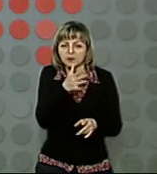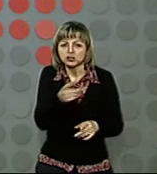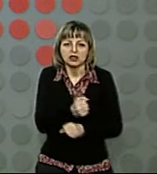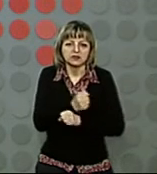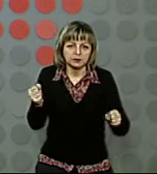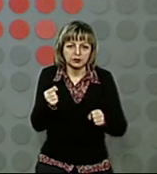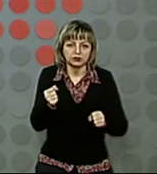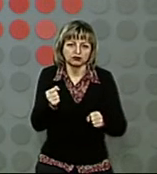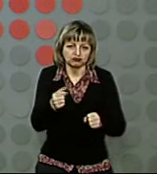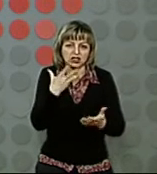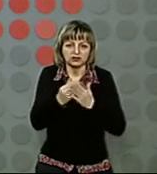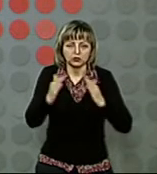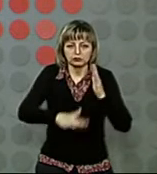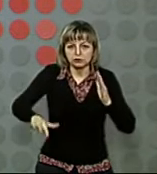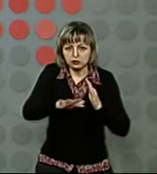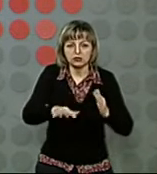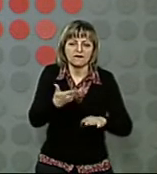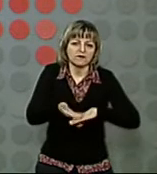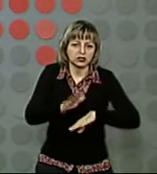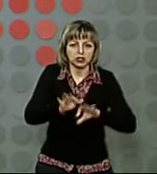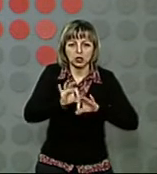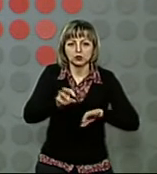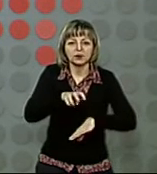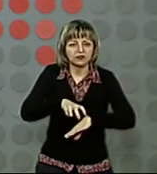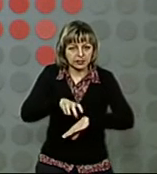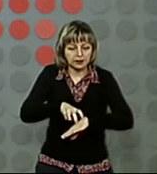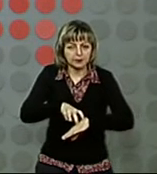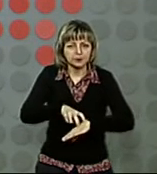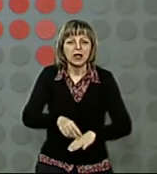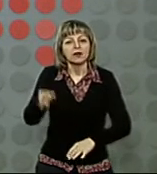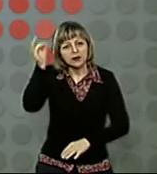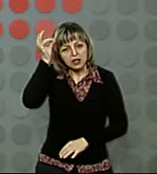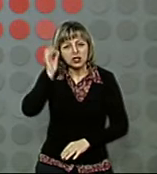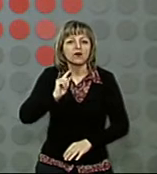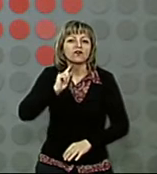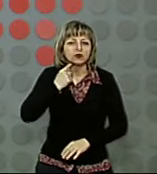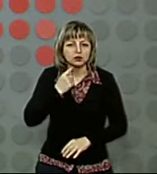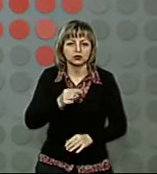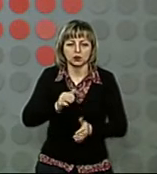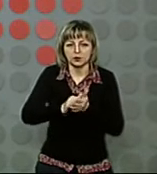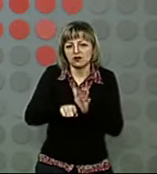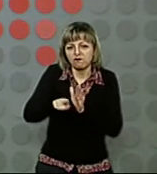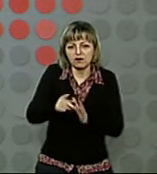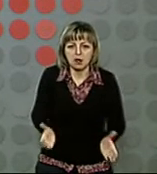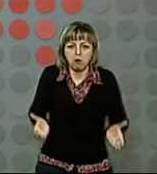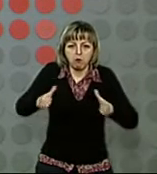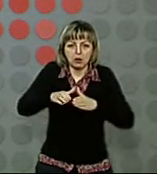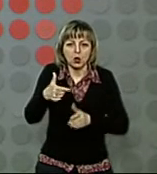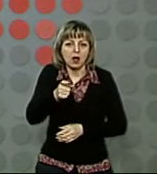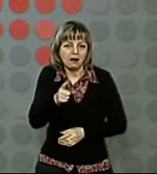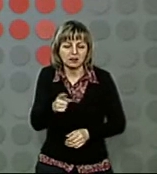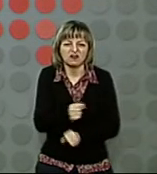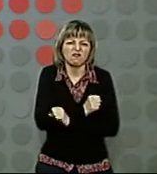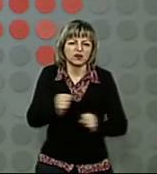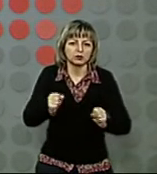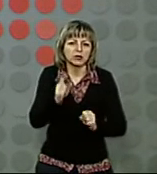важкий, розповів Суспільному лікар, комбустіолог Роман Трач. Нагадаємо, у Луцьку через витік газу із балона вибухнула підсобна